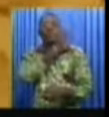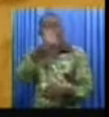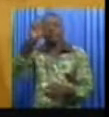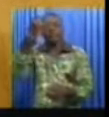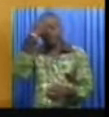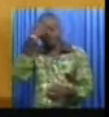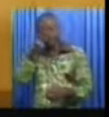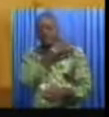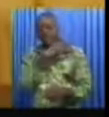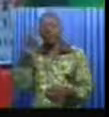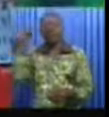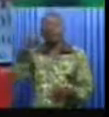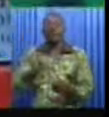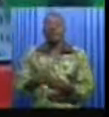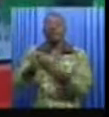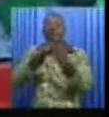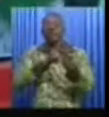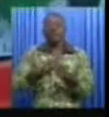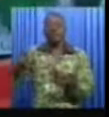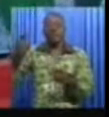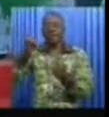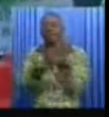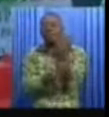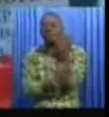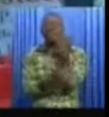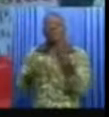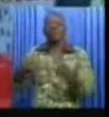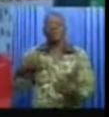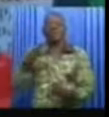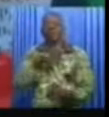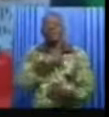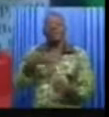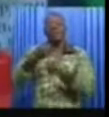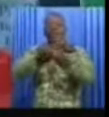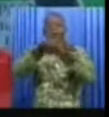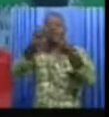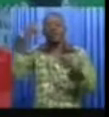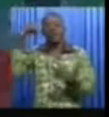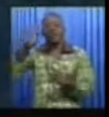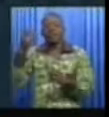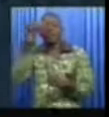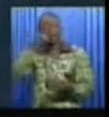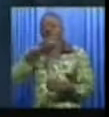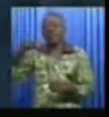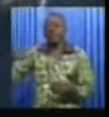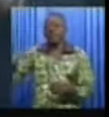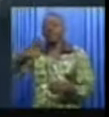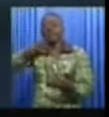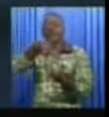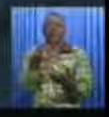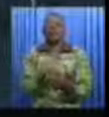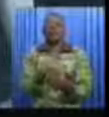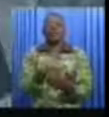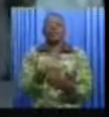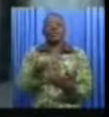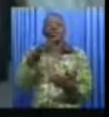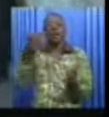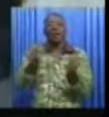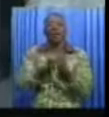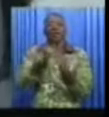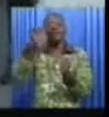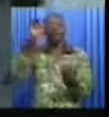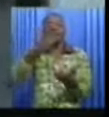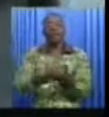sommet qui va réunir les pays membres des espaces communautaires de l'Afrique de l'Ouest et du Centre ainsi que ceux de la